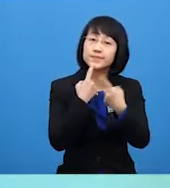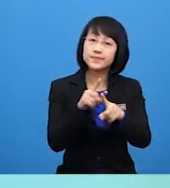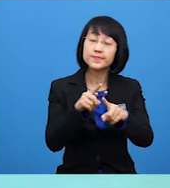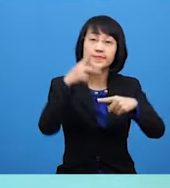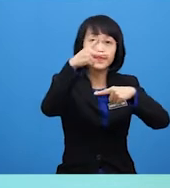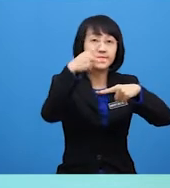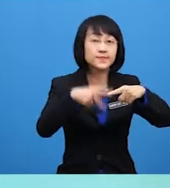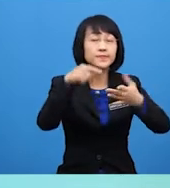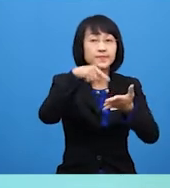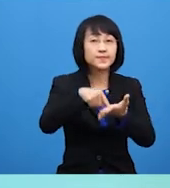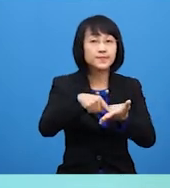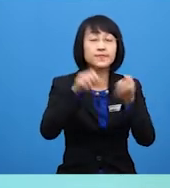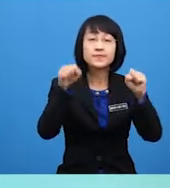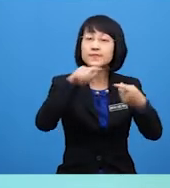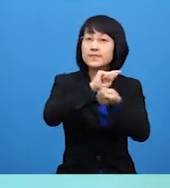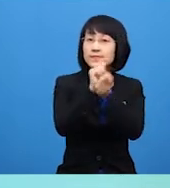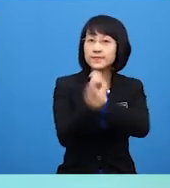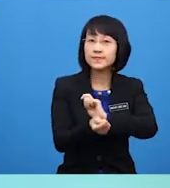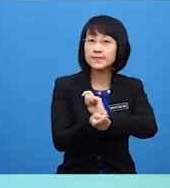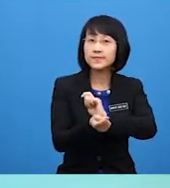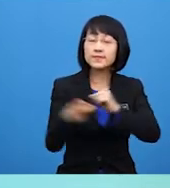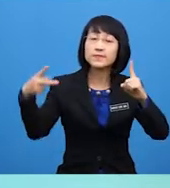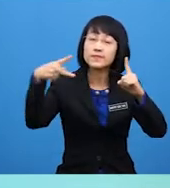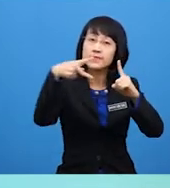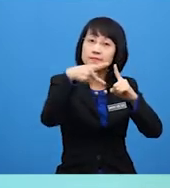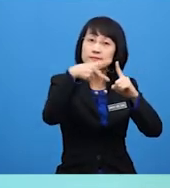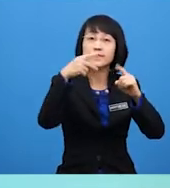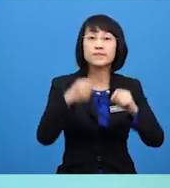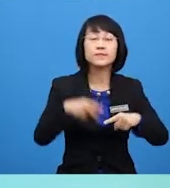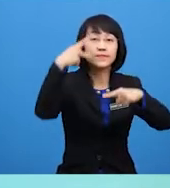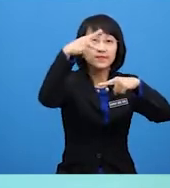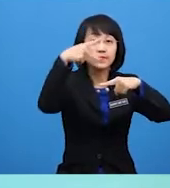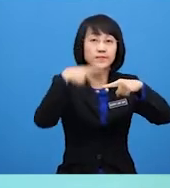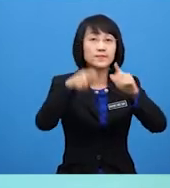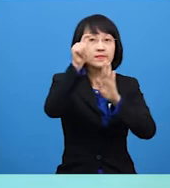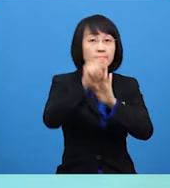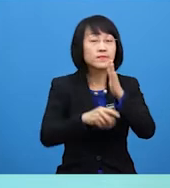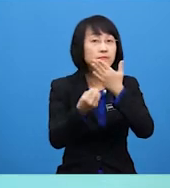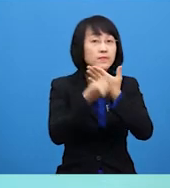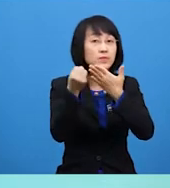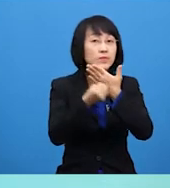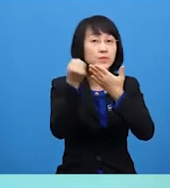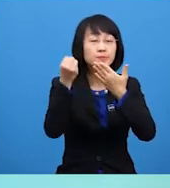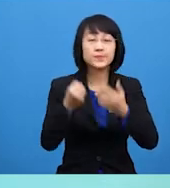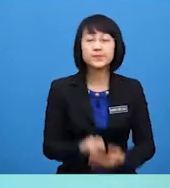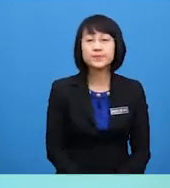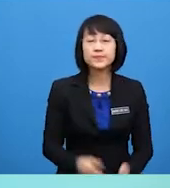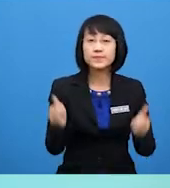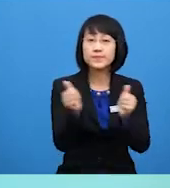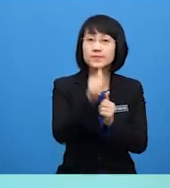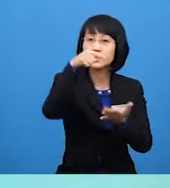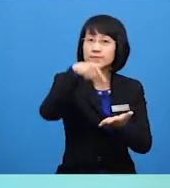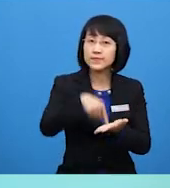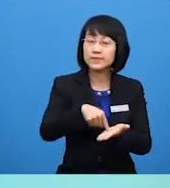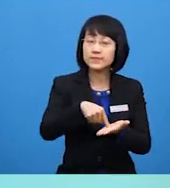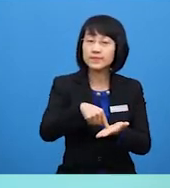Jawapan pecahan ini boleh ditukarkan kepada pecahan termudah. Dengan